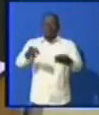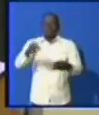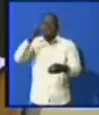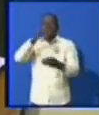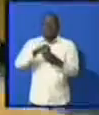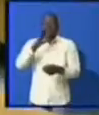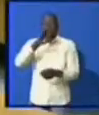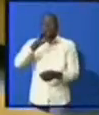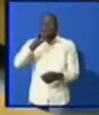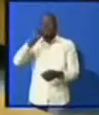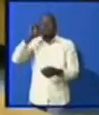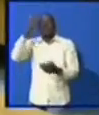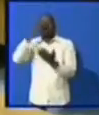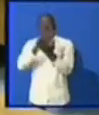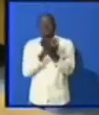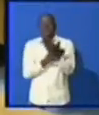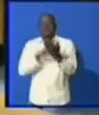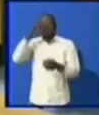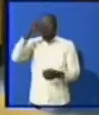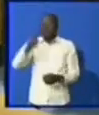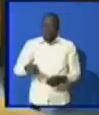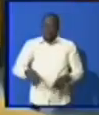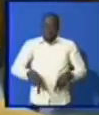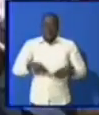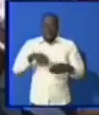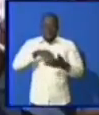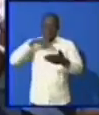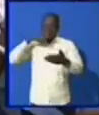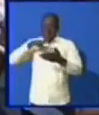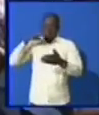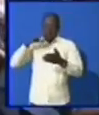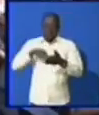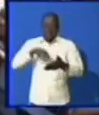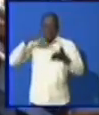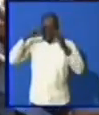améliorer les conditions de vie et d'études des étudiants